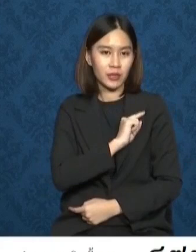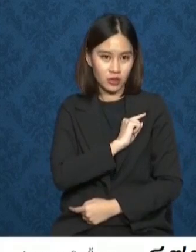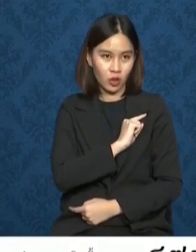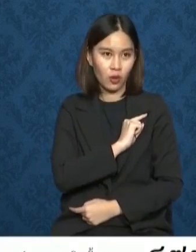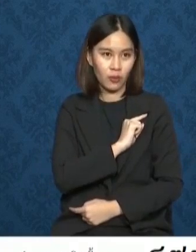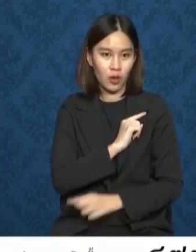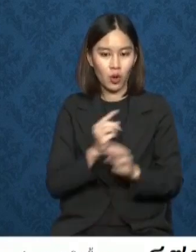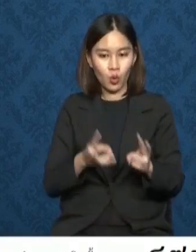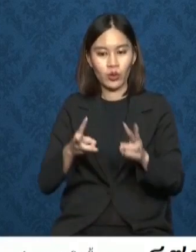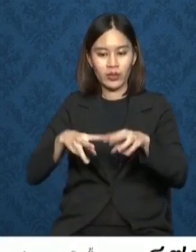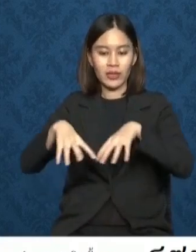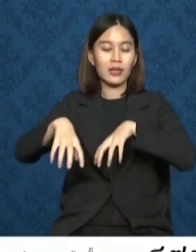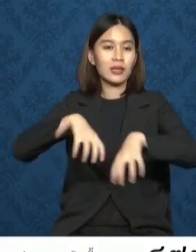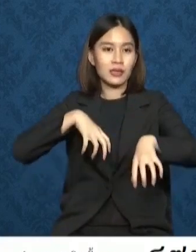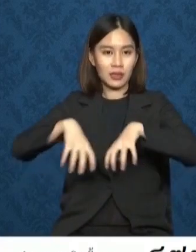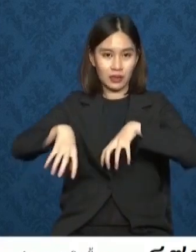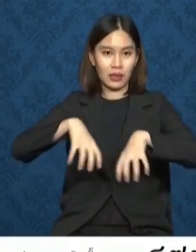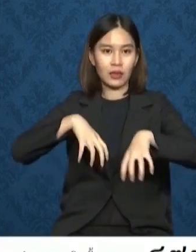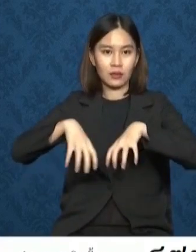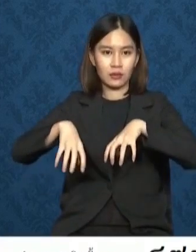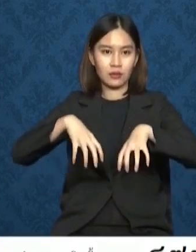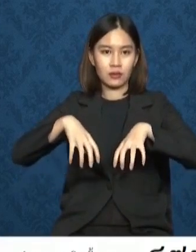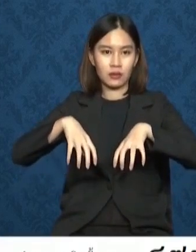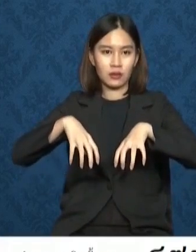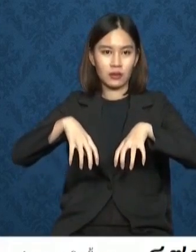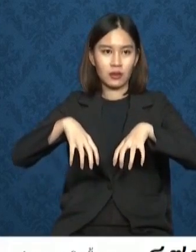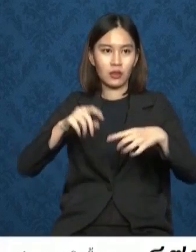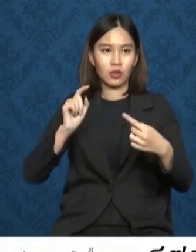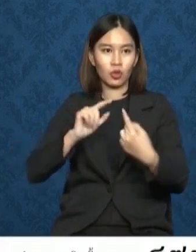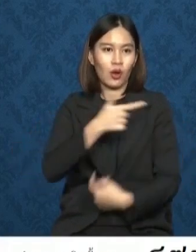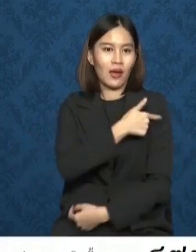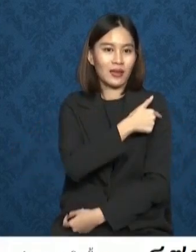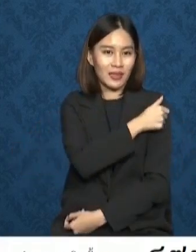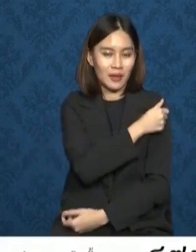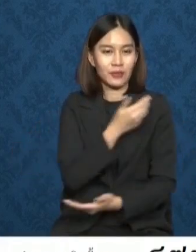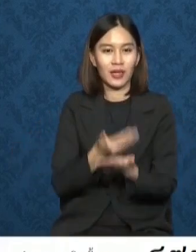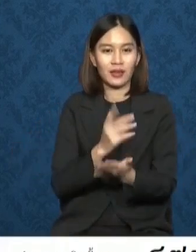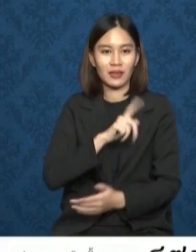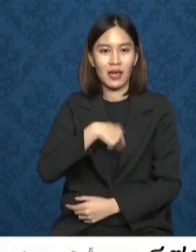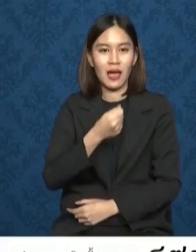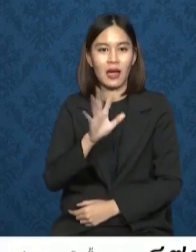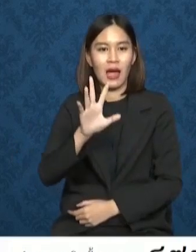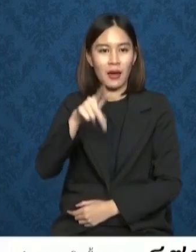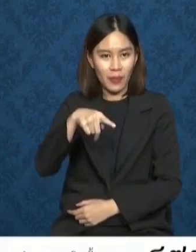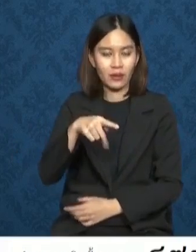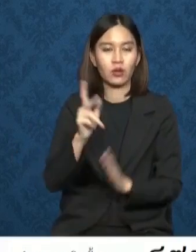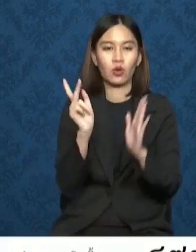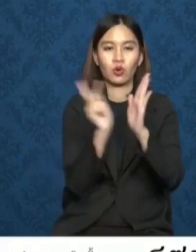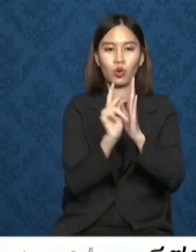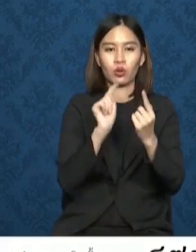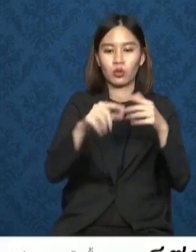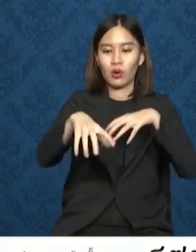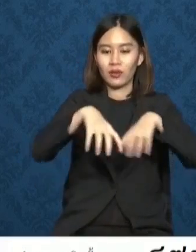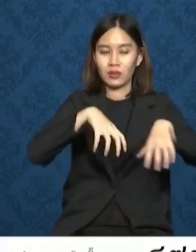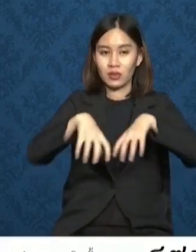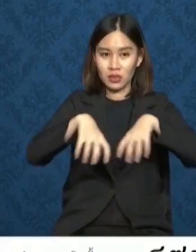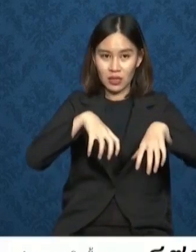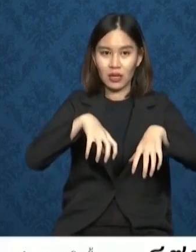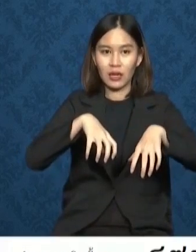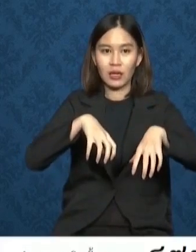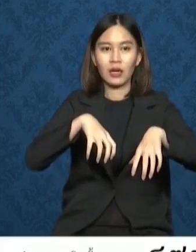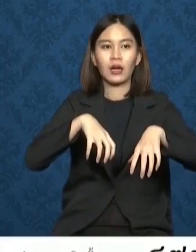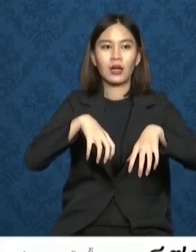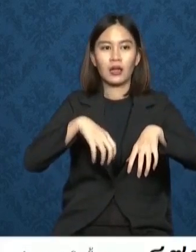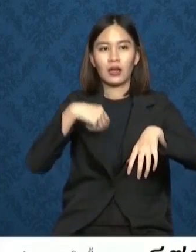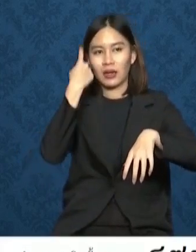ใช้กลไกการบริหารจัดการแม้แต่เข็มละ 5,000บาทเราก็ยอมนะครับที่จะใช้กลไกการบริหารจัดการเพื่อให้ยา